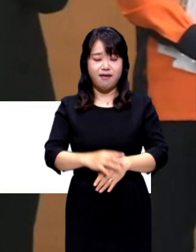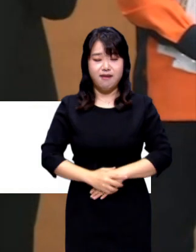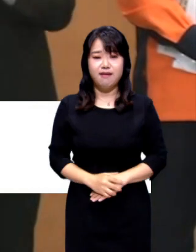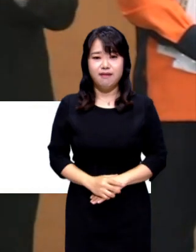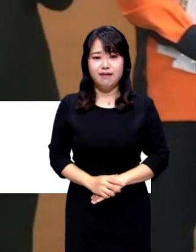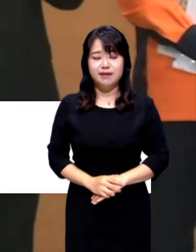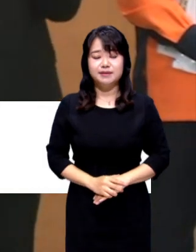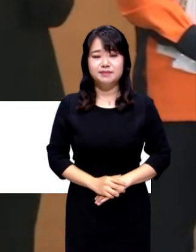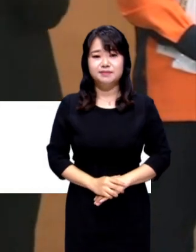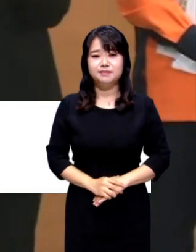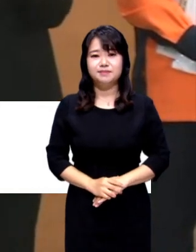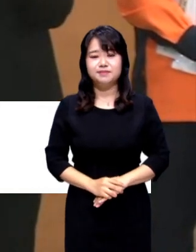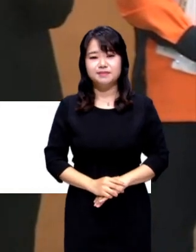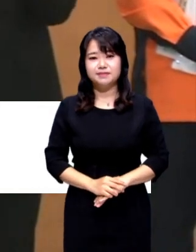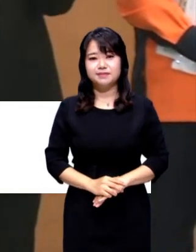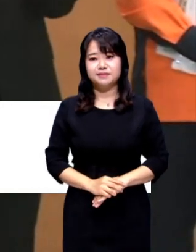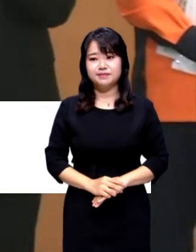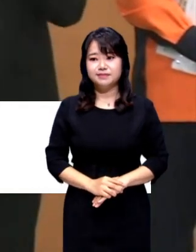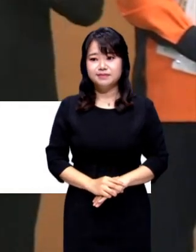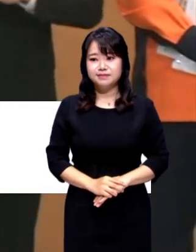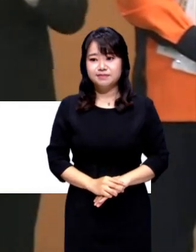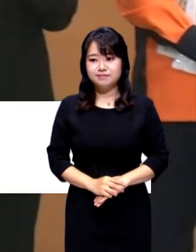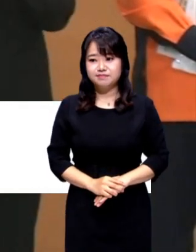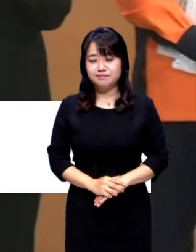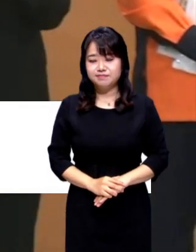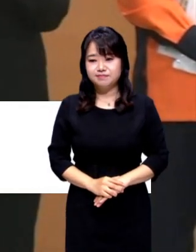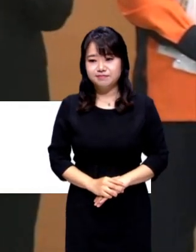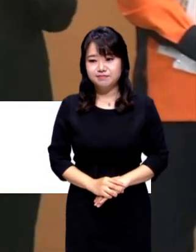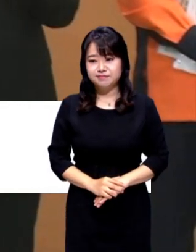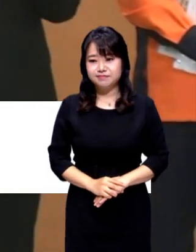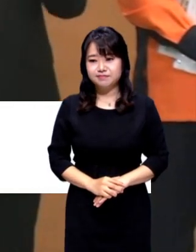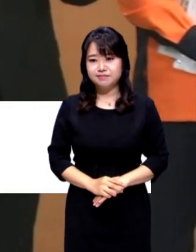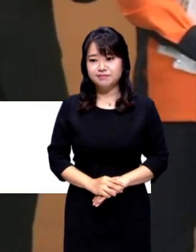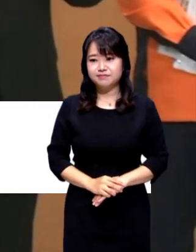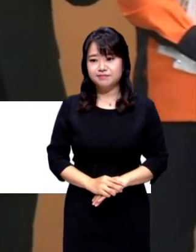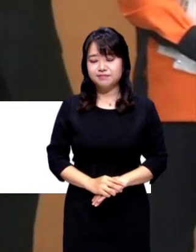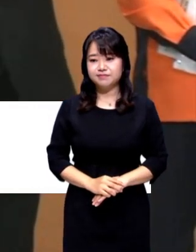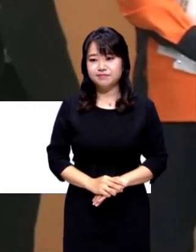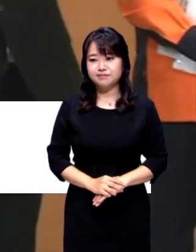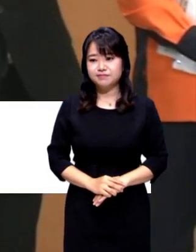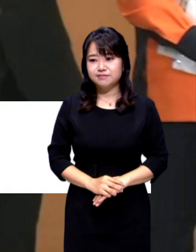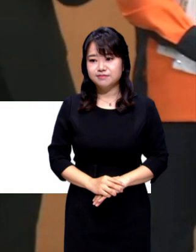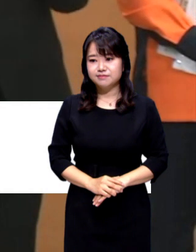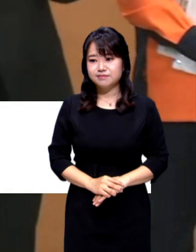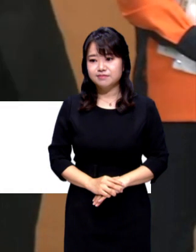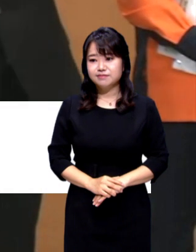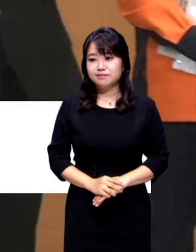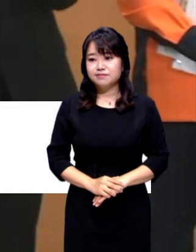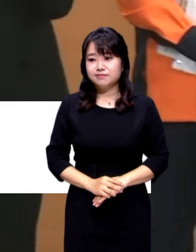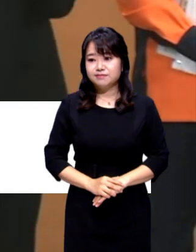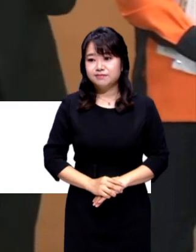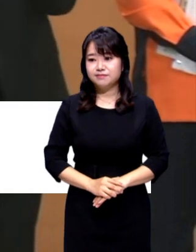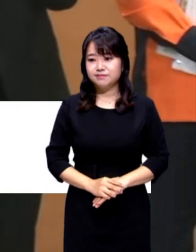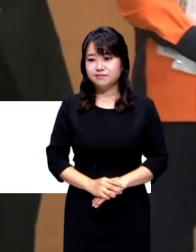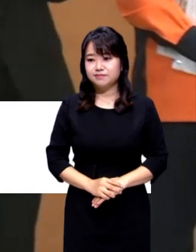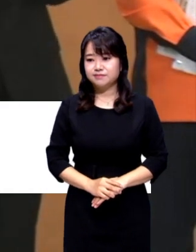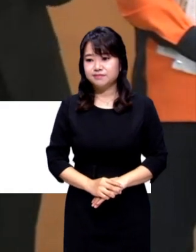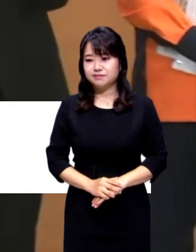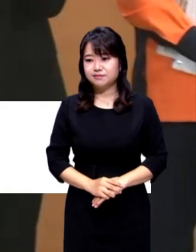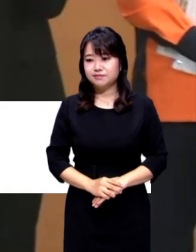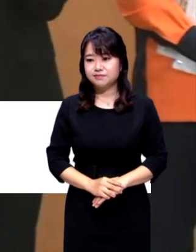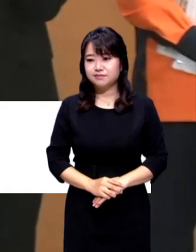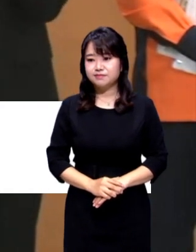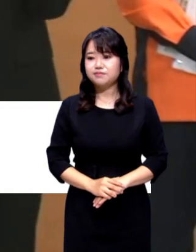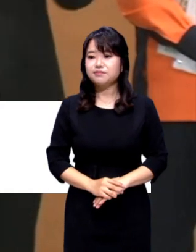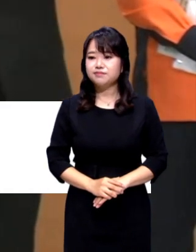발송, 그다음에 인명대피 뭐 이런 것들을 이제 했습니다. 그래서 재난문자는 조금 늦게 발송이 됐고요.